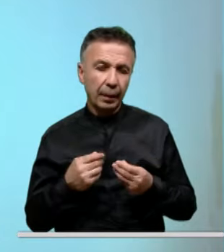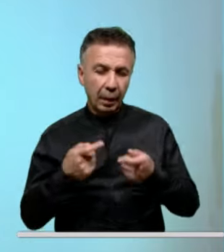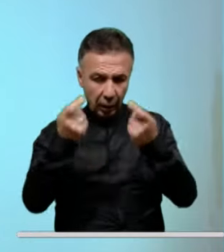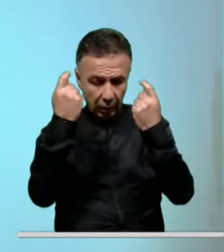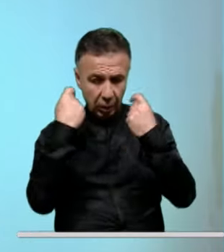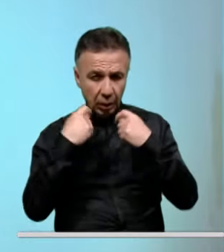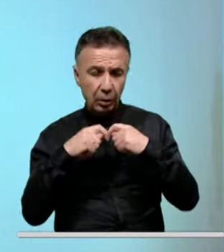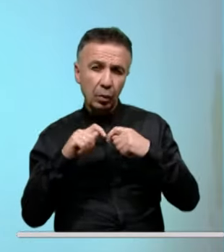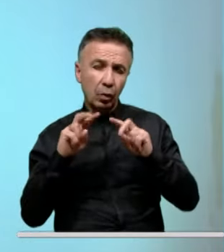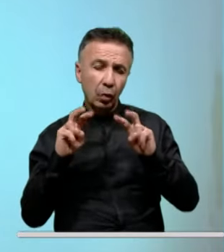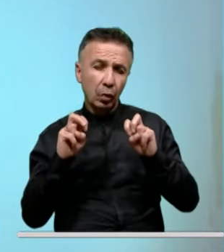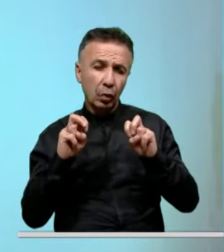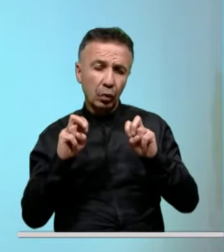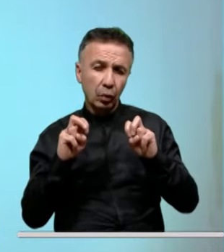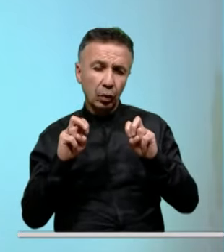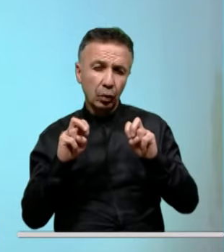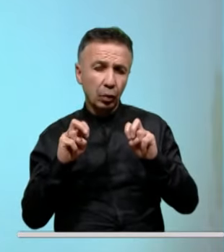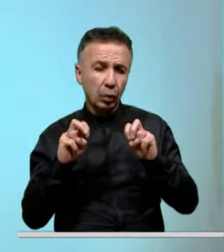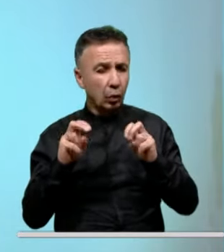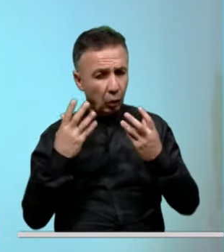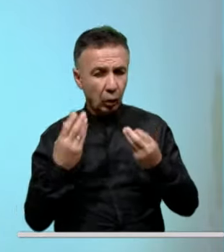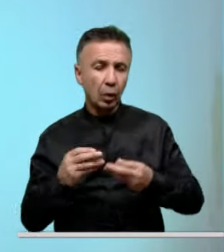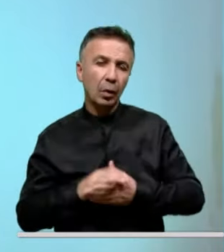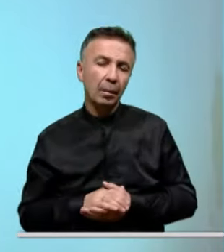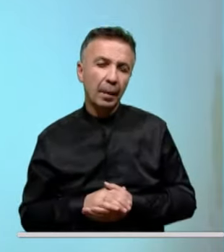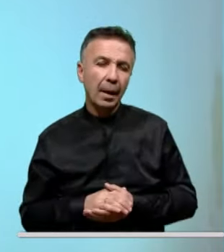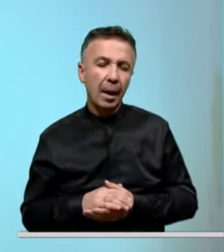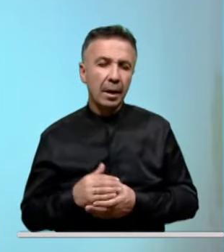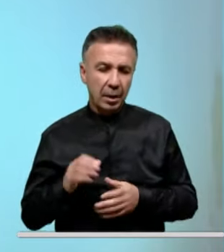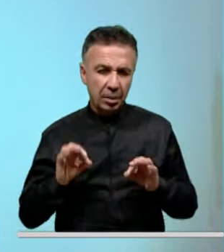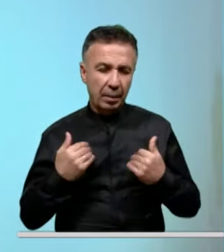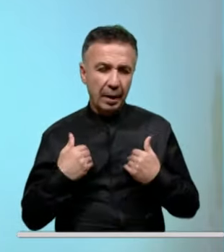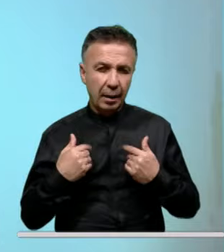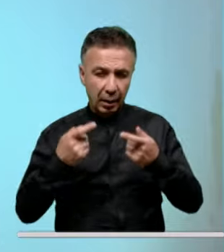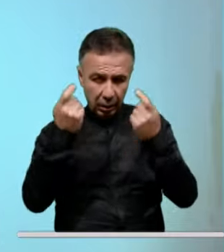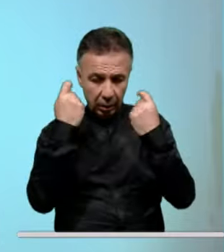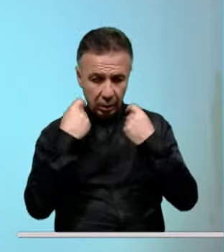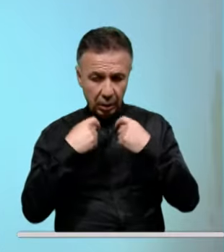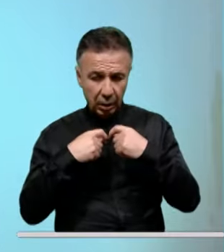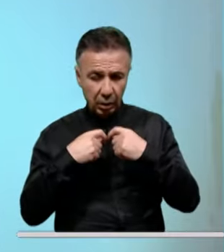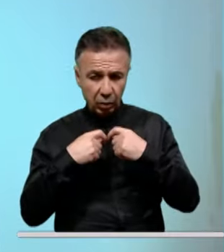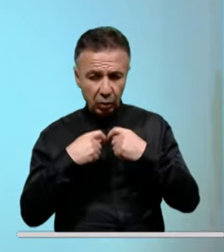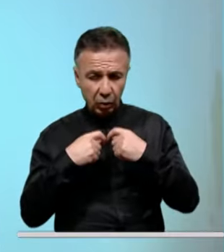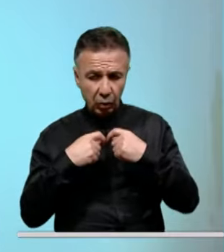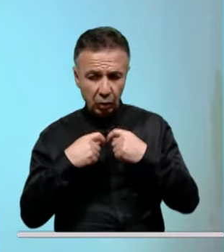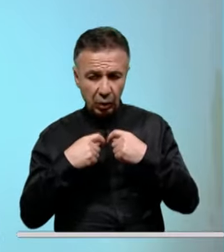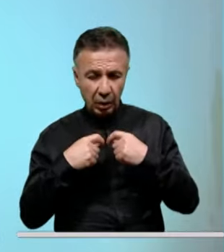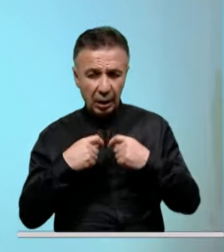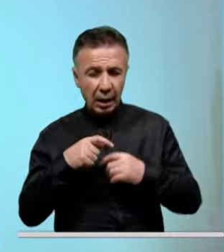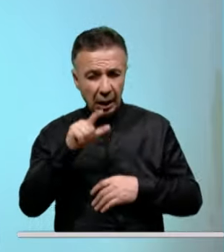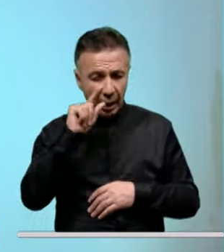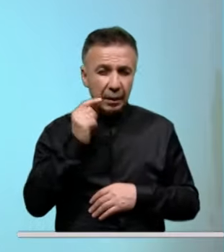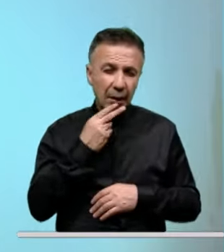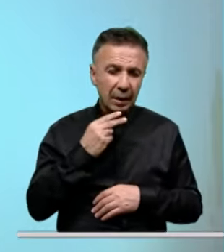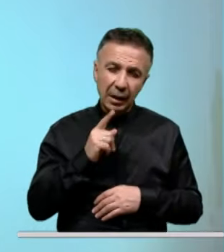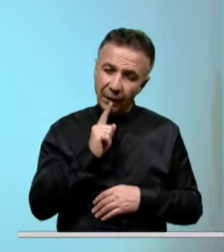mevzusu gündeme geliyor. Şimdi ben tesettür erkeğe de kadına da farz diyebiliyorum. Evet.